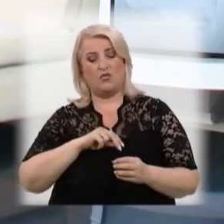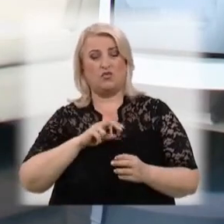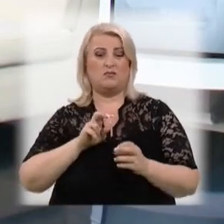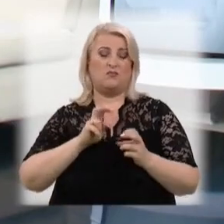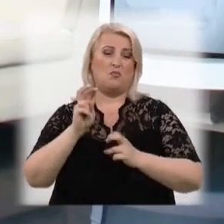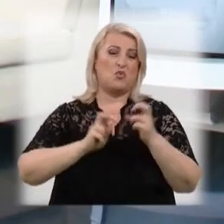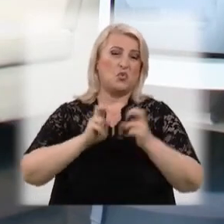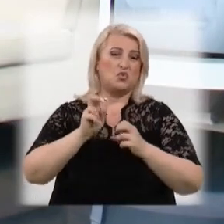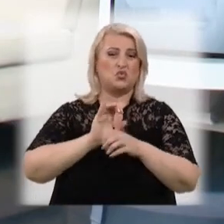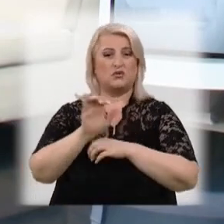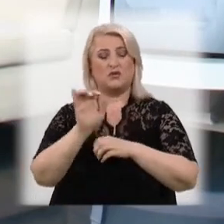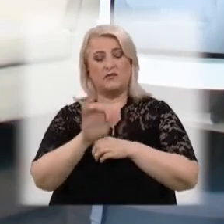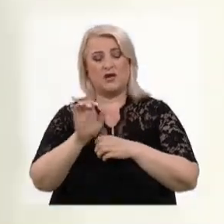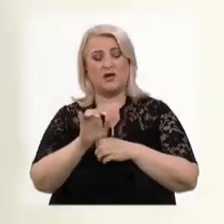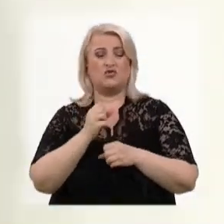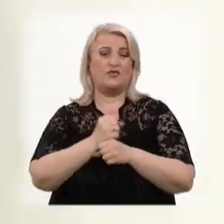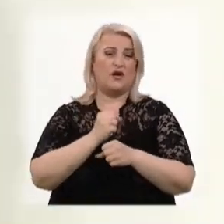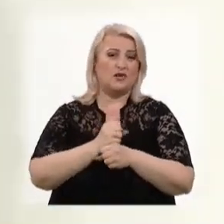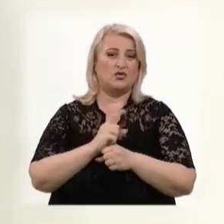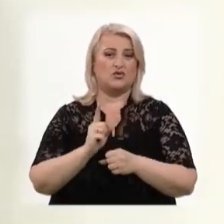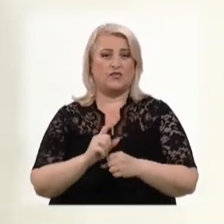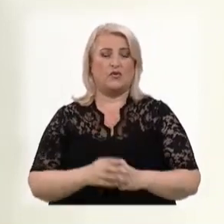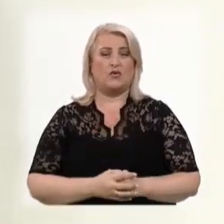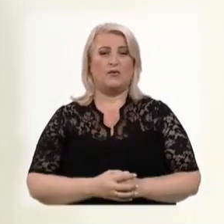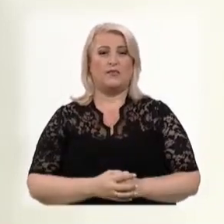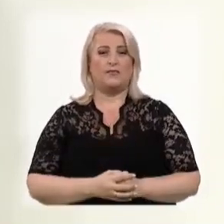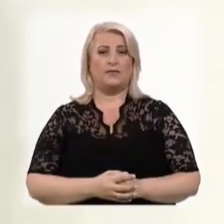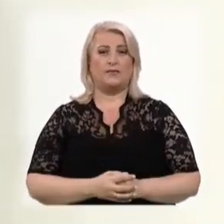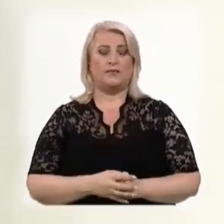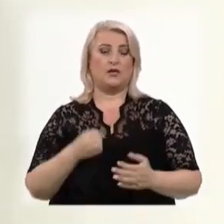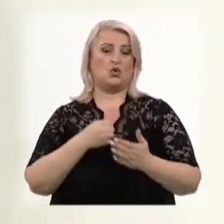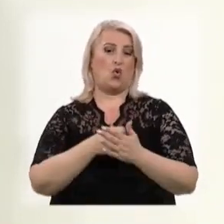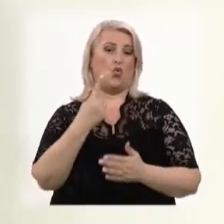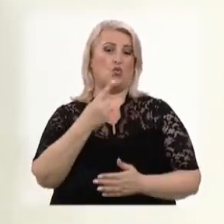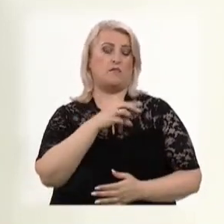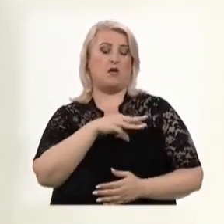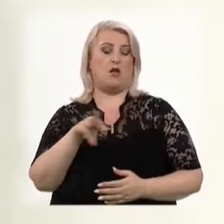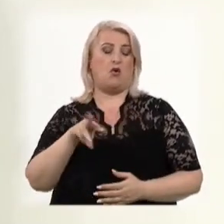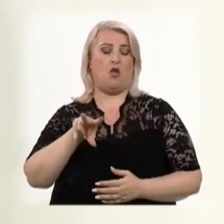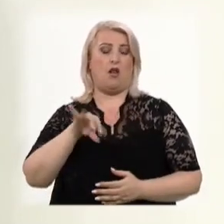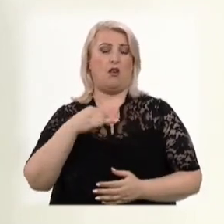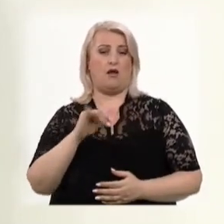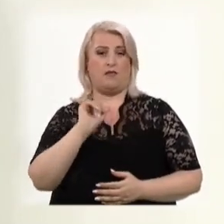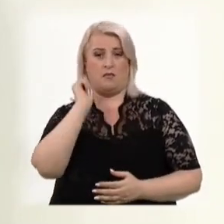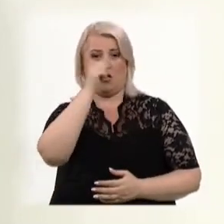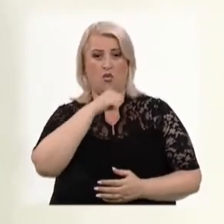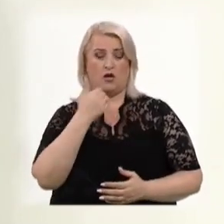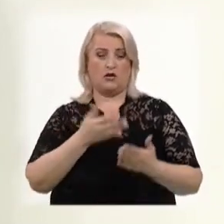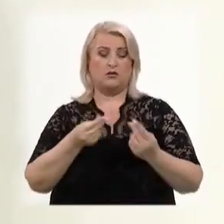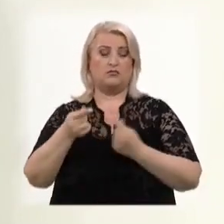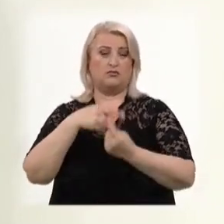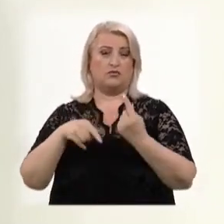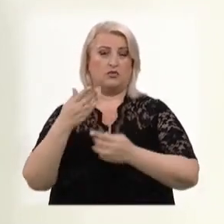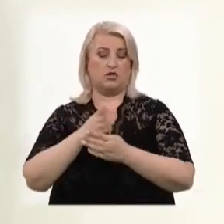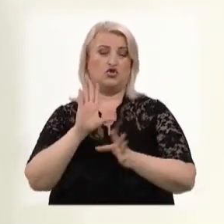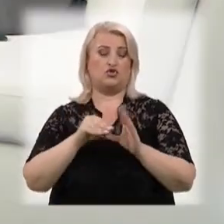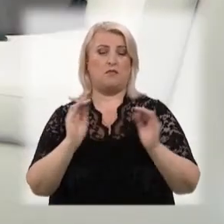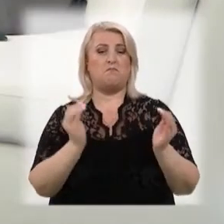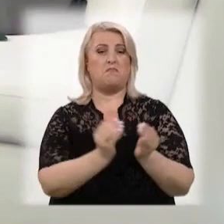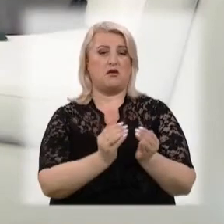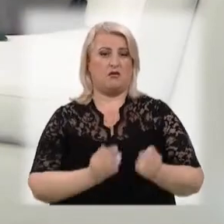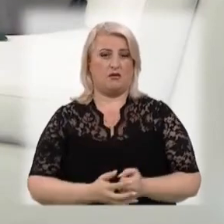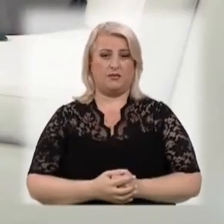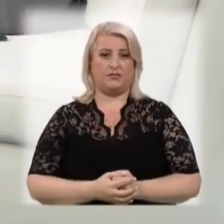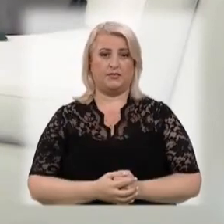livrez plus lucrez cu curiozitate spirala doi până la un milion de lei pe ea dacă ai rulaj ești mic așa foarte